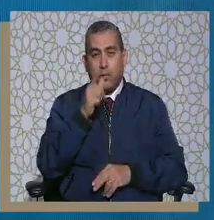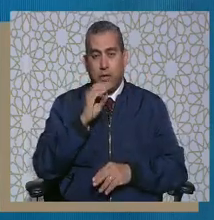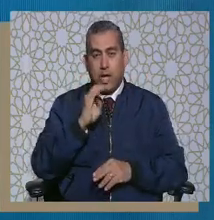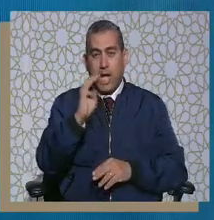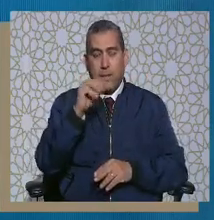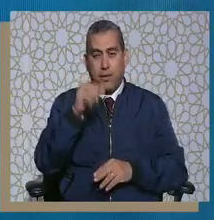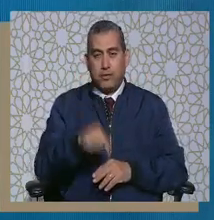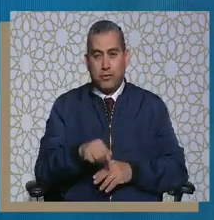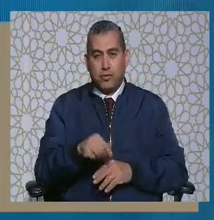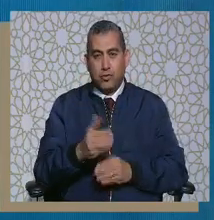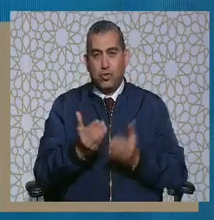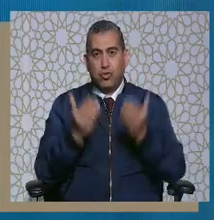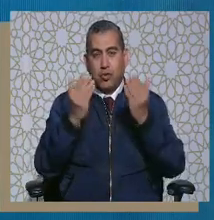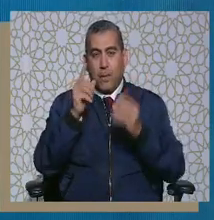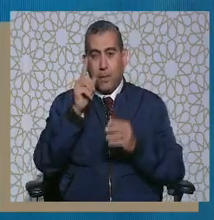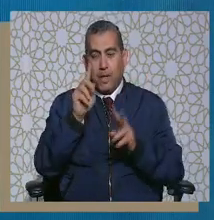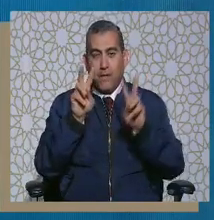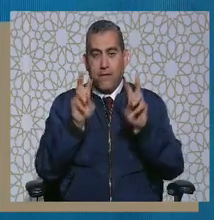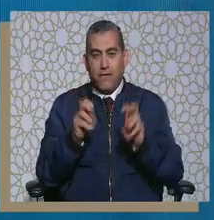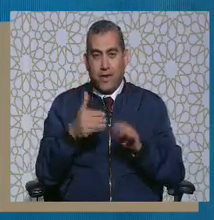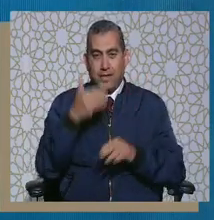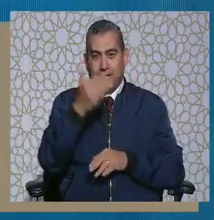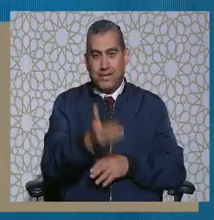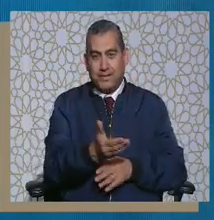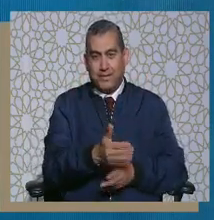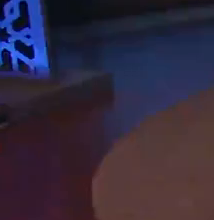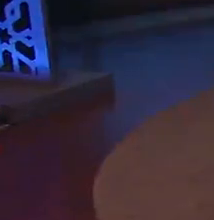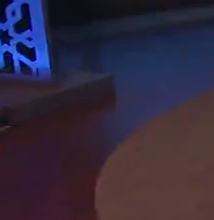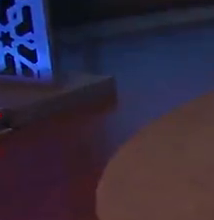عليها ولكن بعد